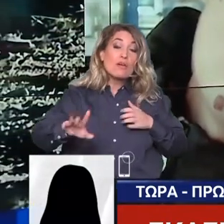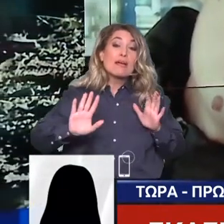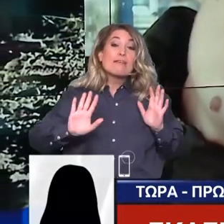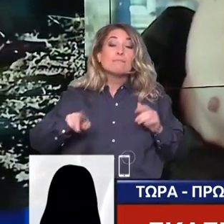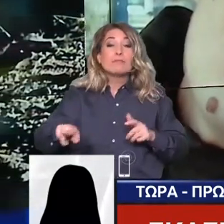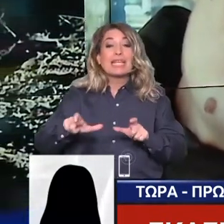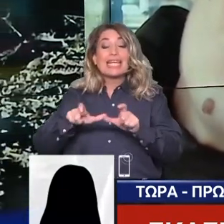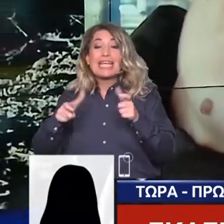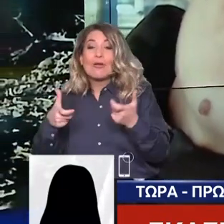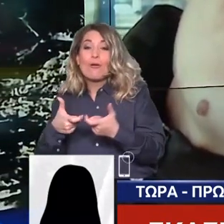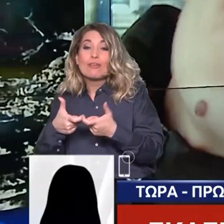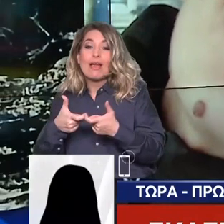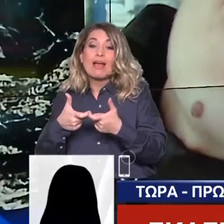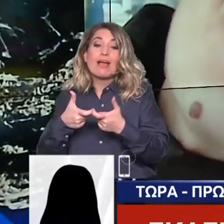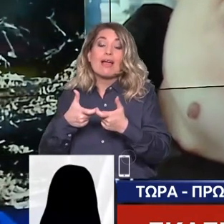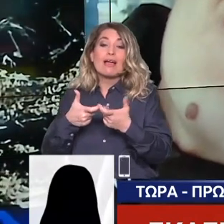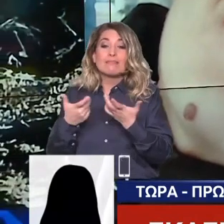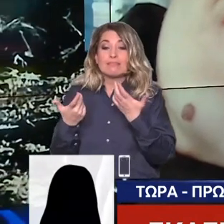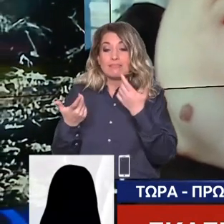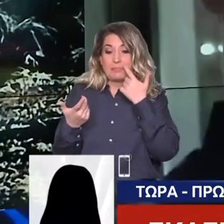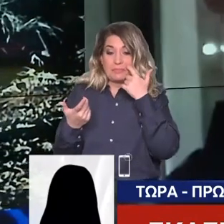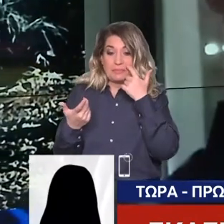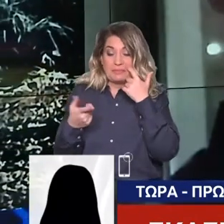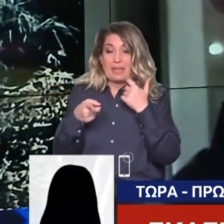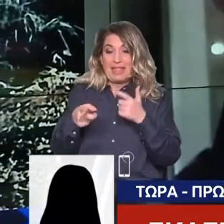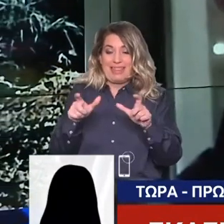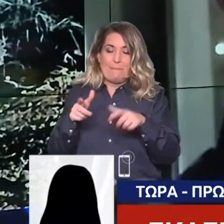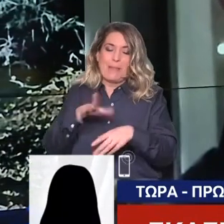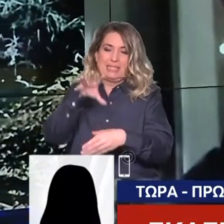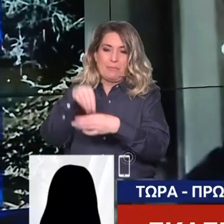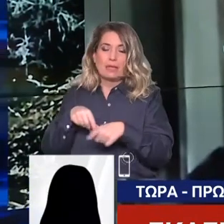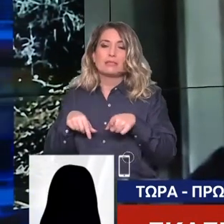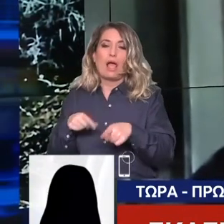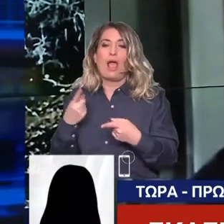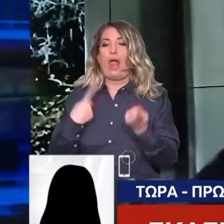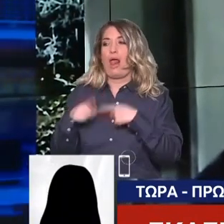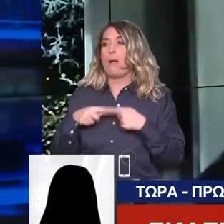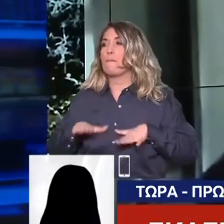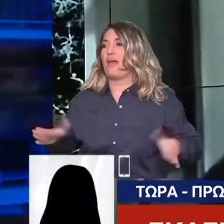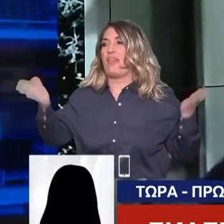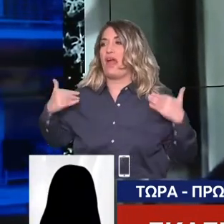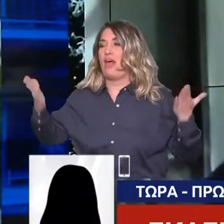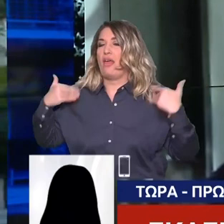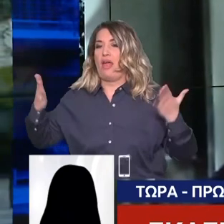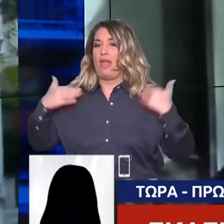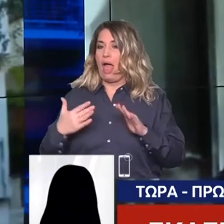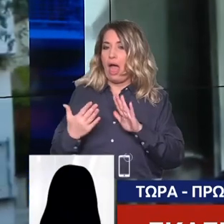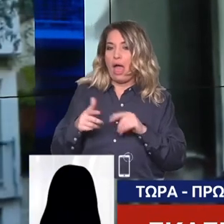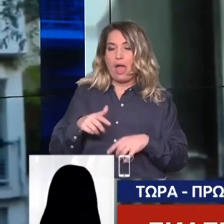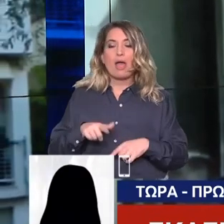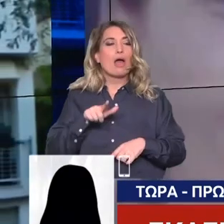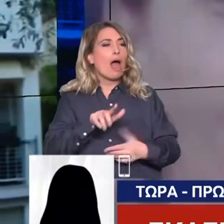παιδιά. Τα άκρυβε. Με τα παιδιά είχε κάποια επαφή? Ερχόταν που και που,